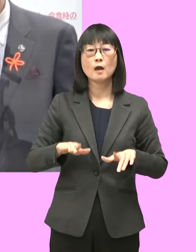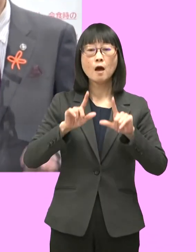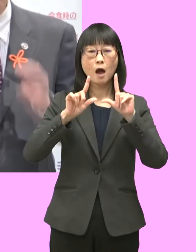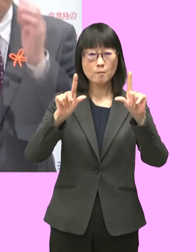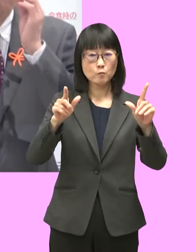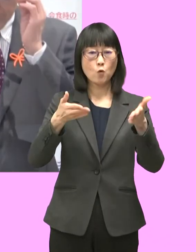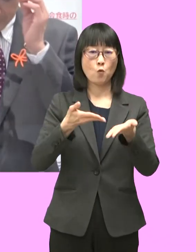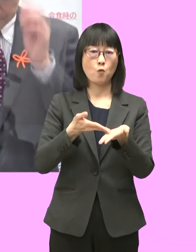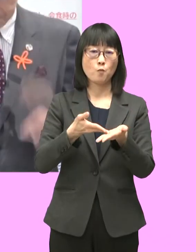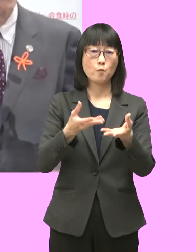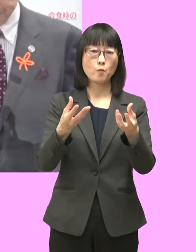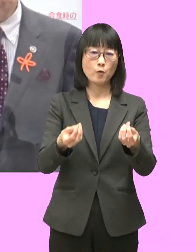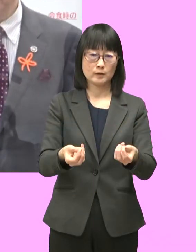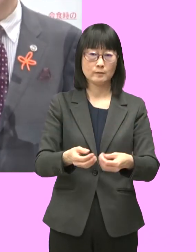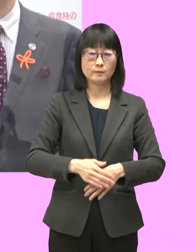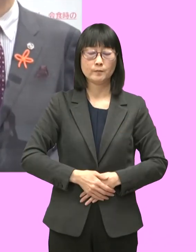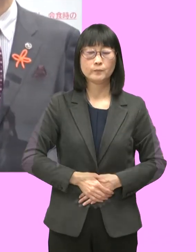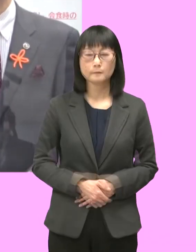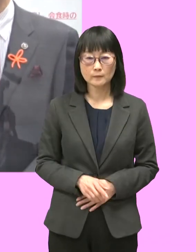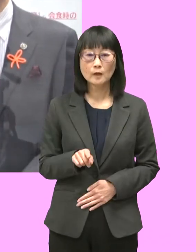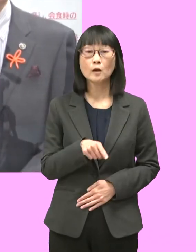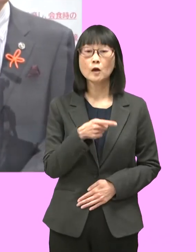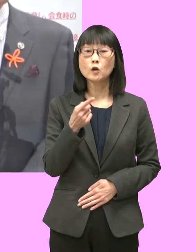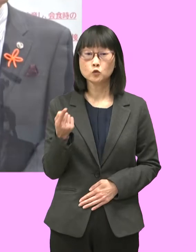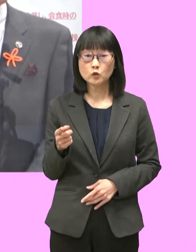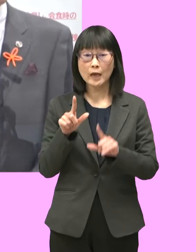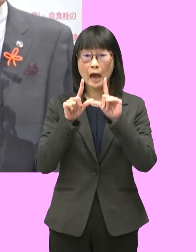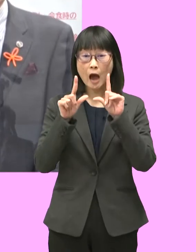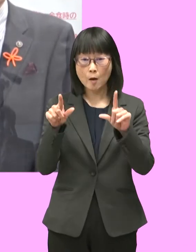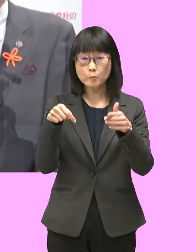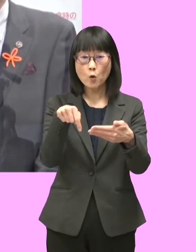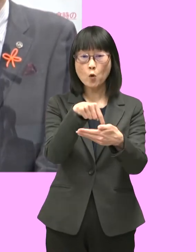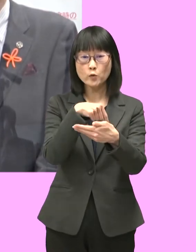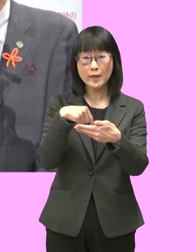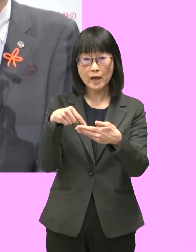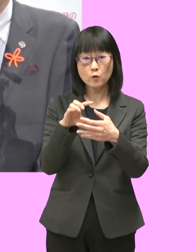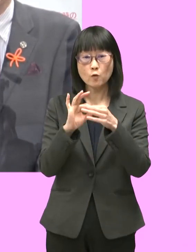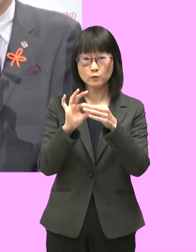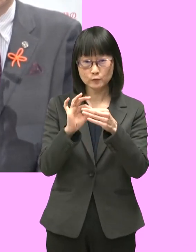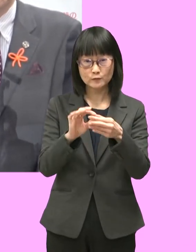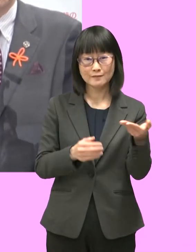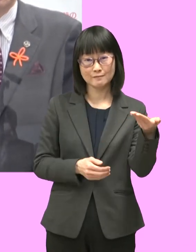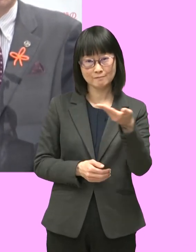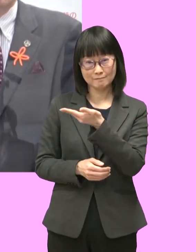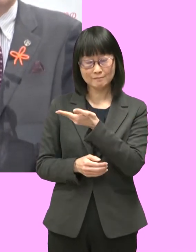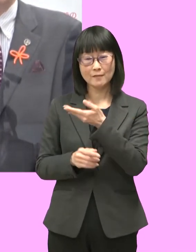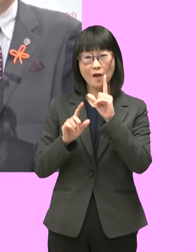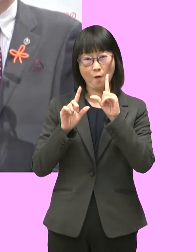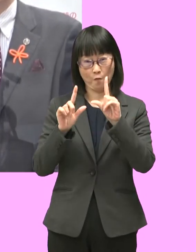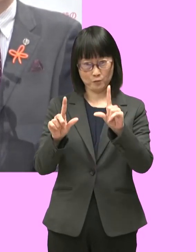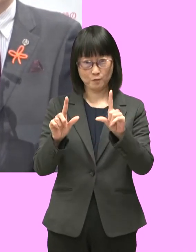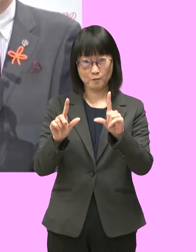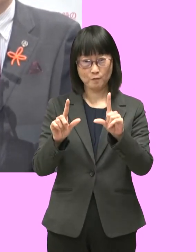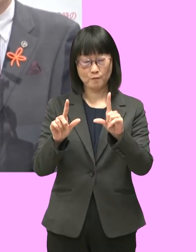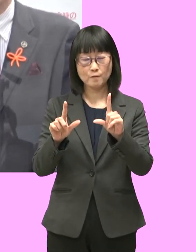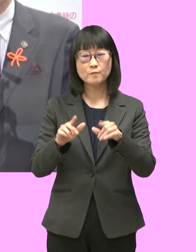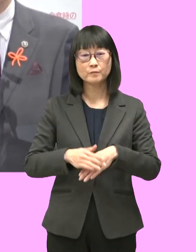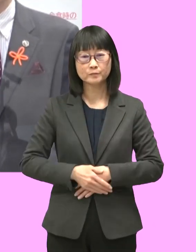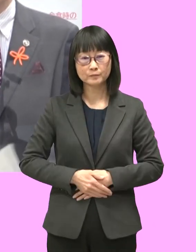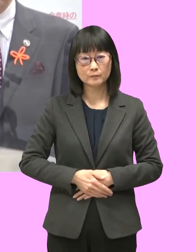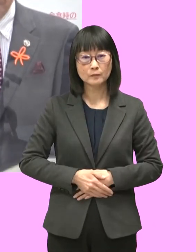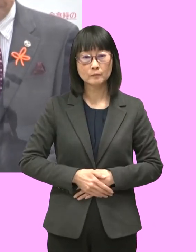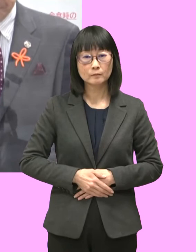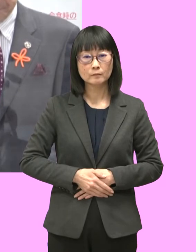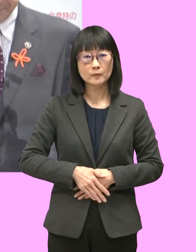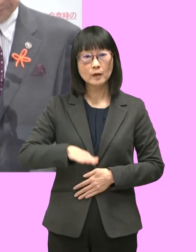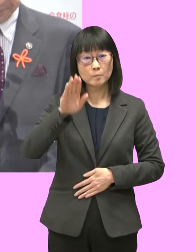それではただいまの6件の発表事項について質問をお受けします。質問のある方は挙手いただきまして、こちらからの指名の後マイク